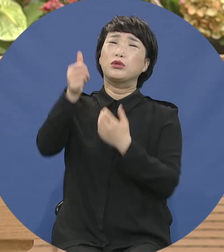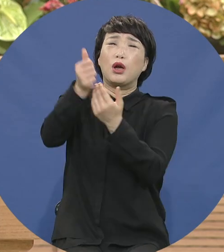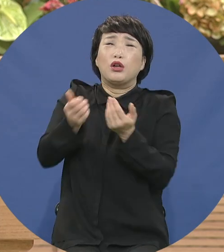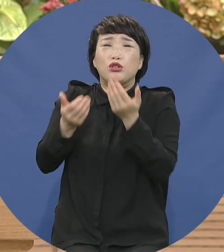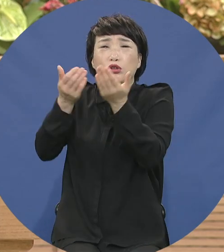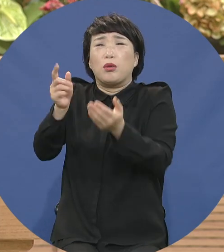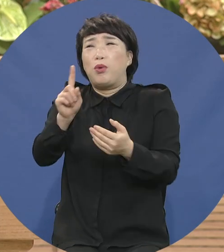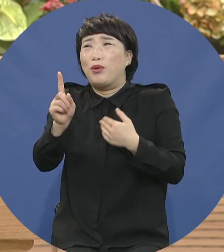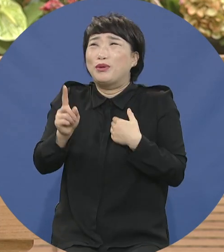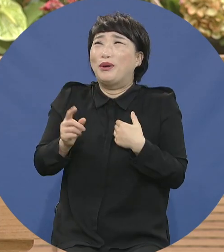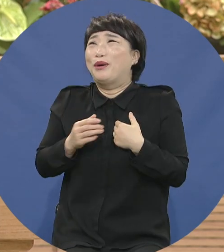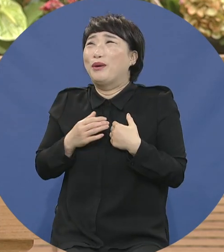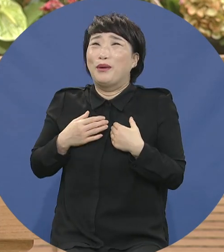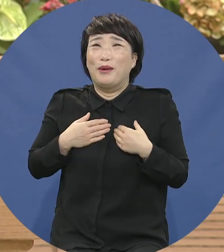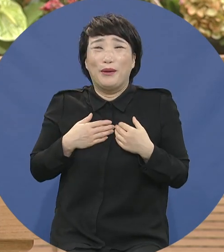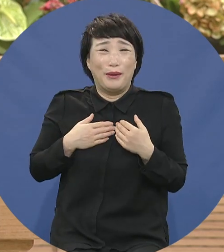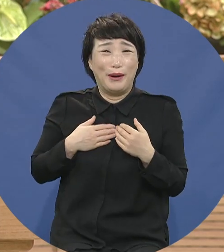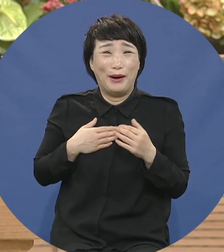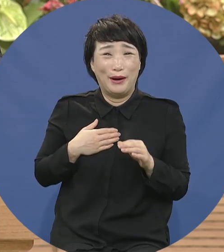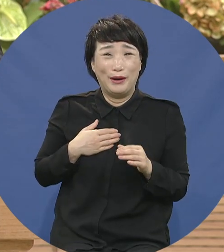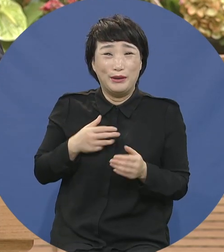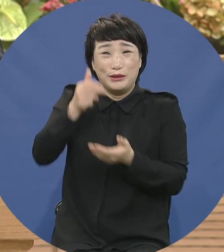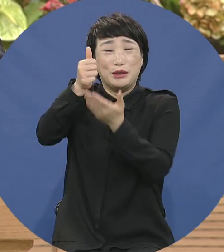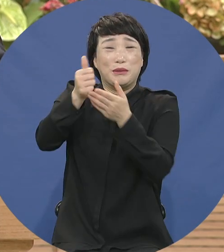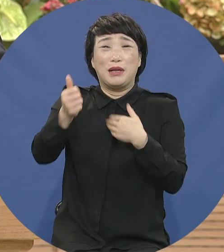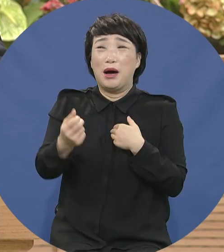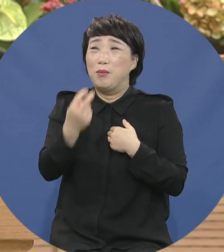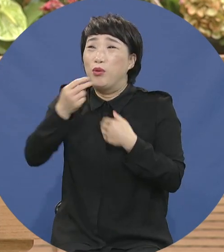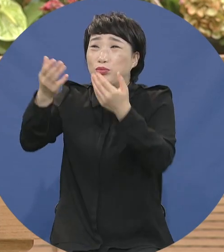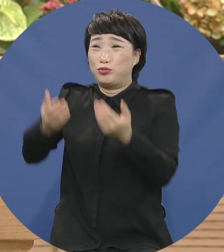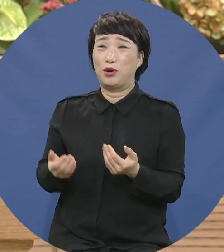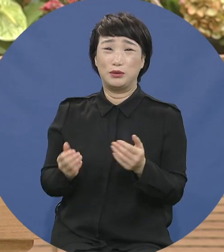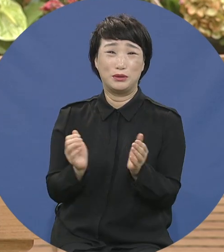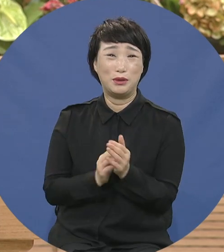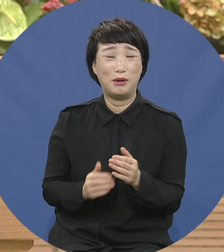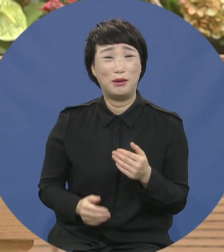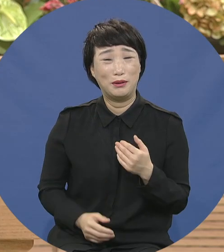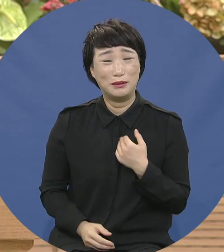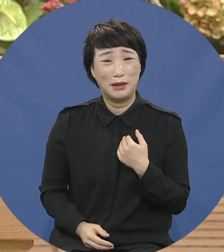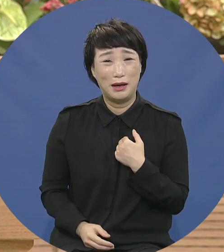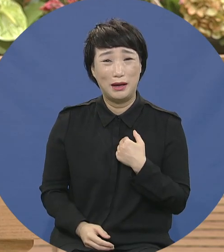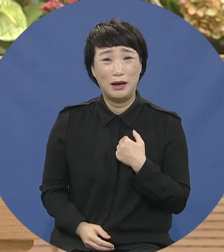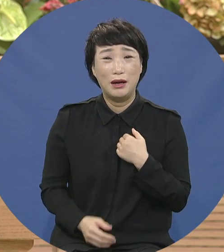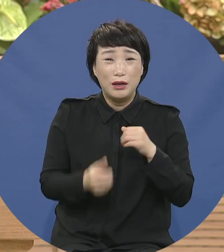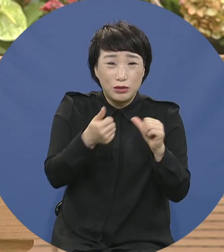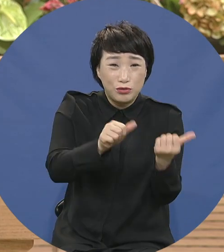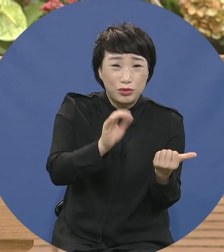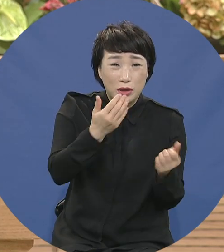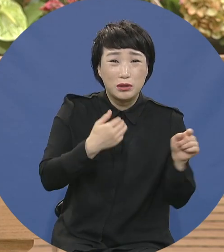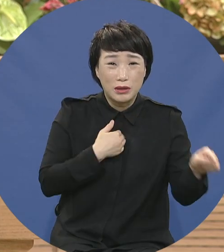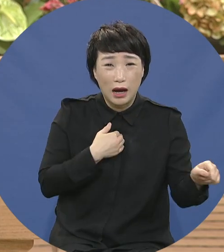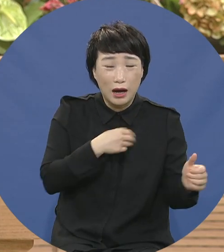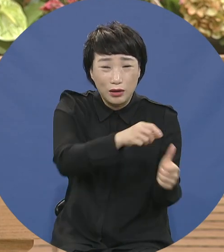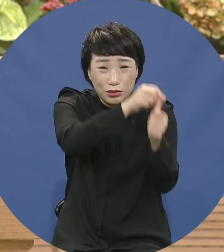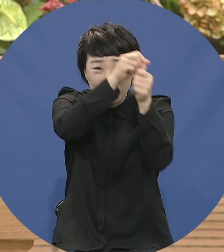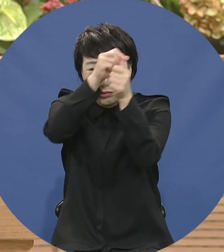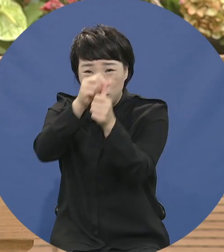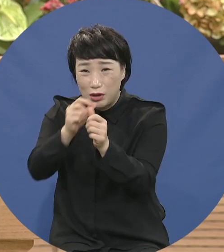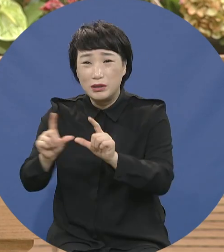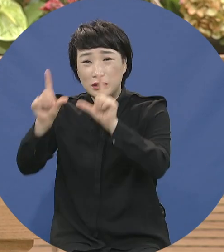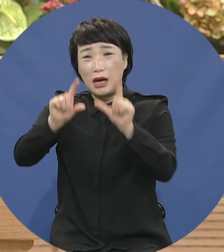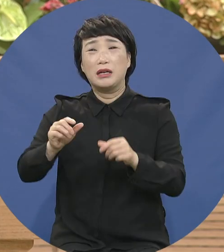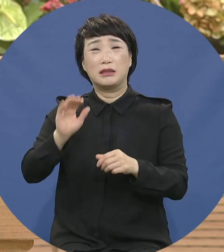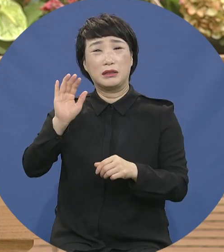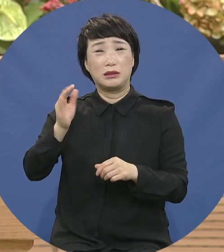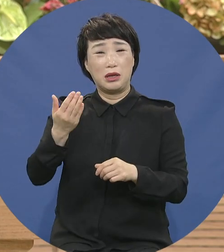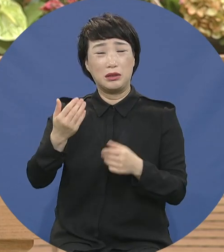드려야 하나? 주님은 나에게 목숨을 주어서 죽게 된 내 모습을 살게 된 나로